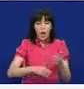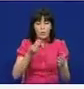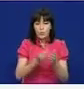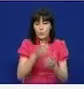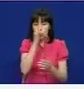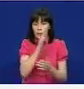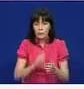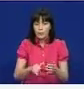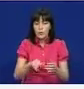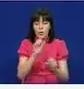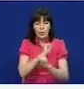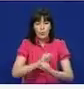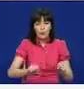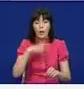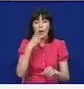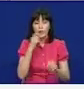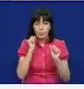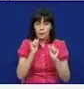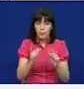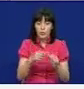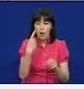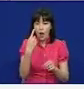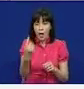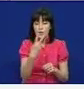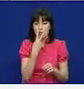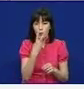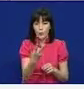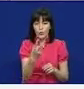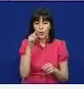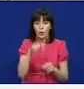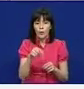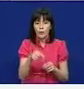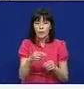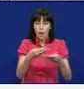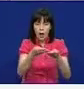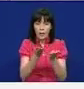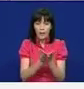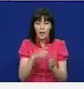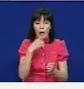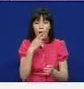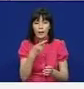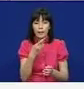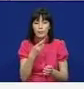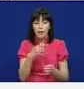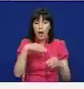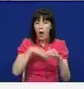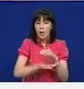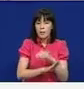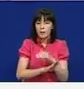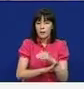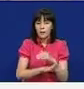жұмысы, шомылуға болмайтынын айтамыз. Алыстан көрінеді ғой бұл жер. Алақандағыдай жаңа айттым ғой. Қашып кетеді.